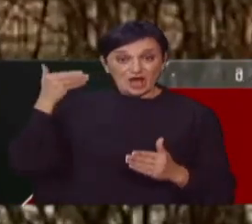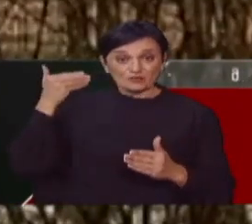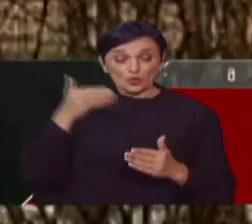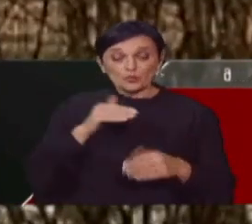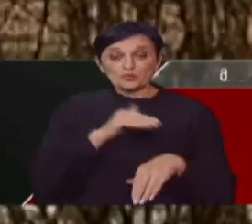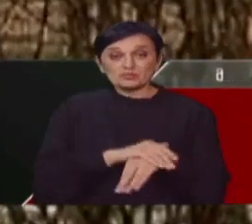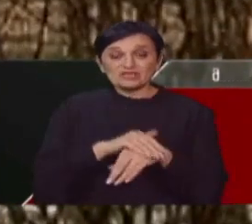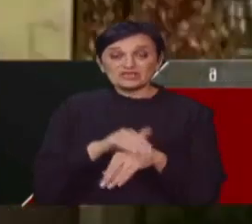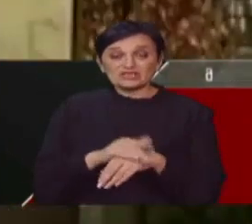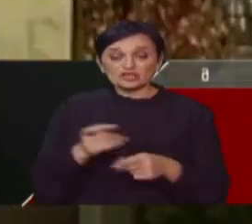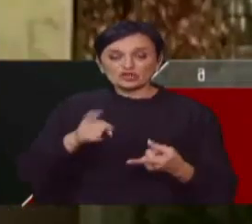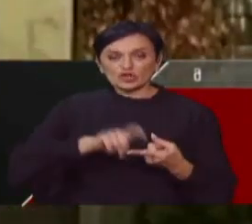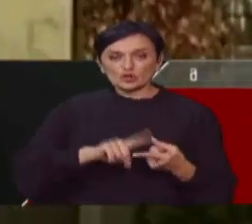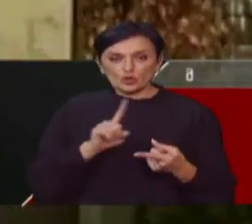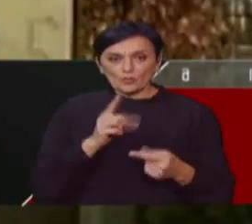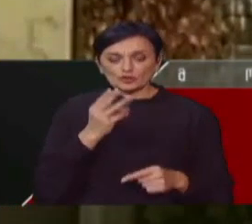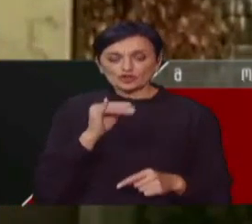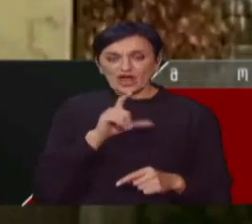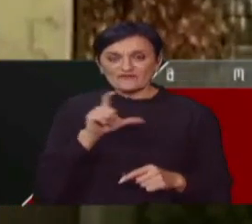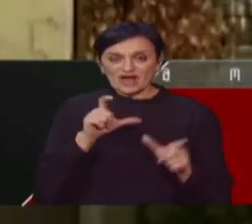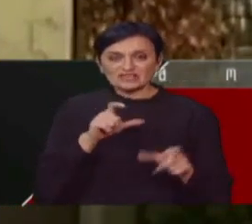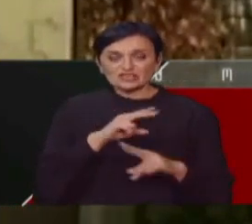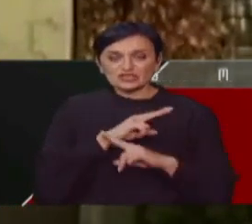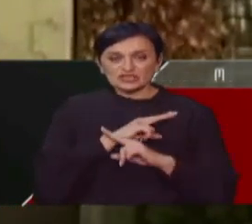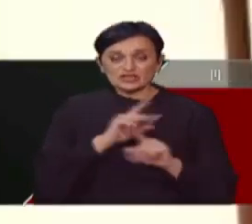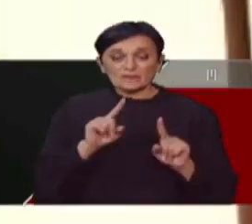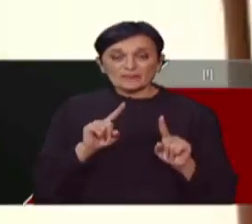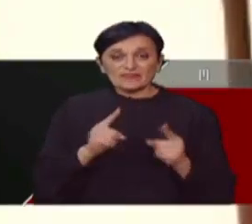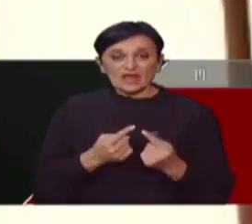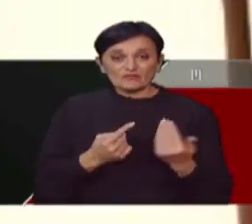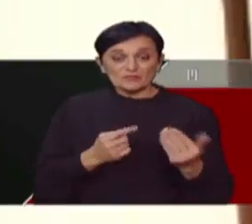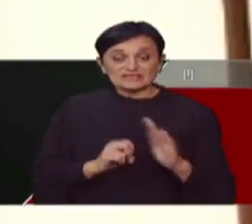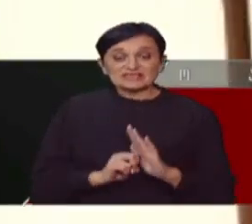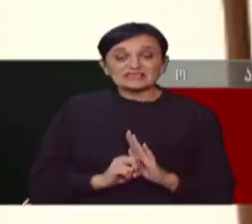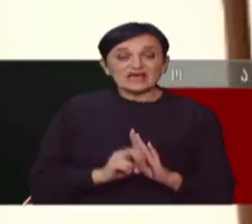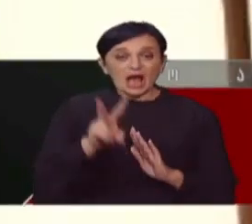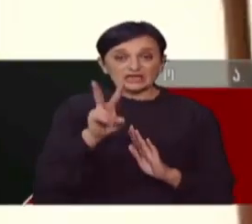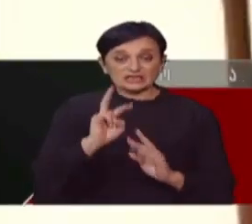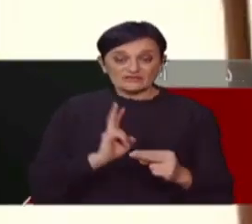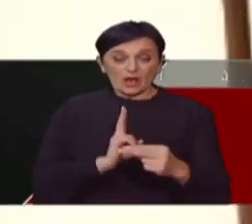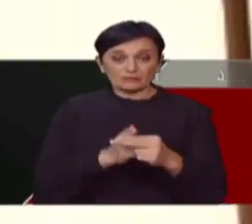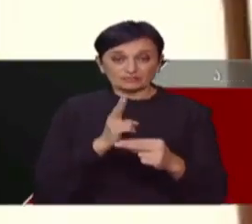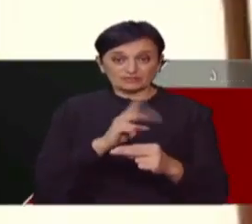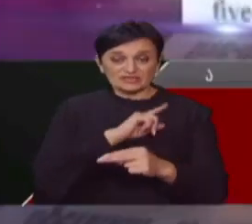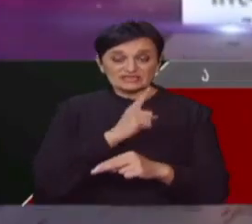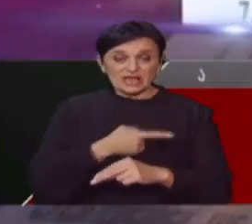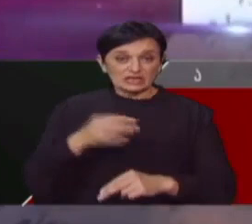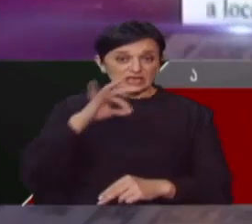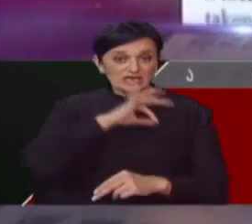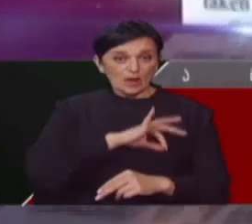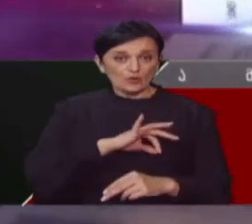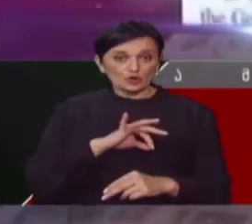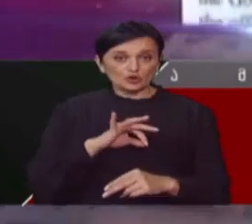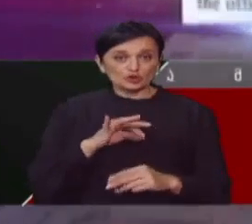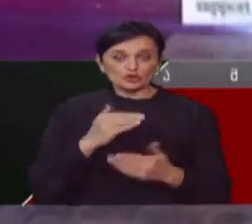მტკიცება იმასთან დაკავშირებით, რომ როინ შავაძის სიკვდილი დაკავებისას მისი გაქცევა ის აღსაკვეთად საჭირო ძალის გამოყენების შედეგი